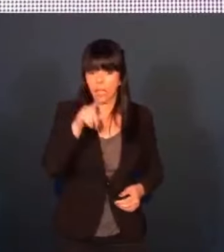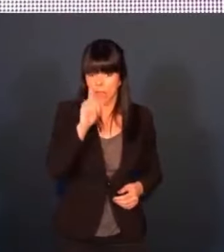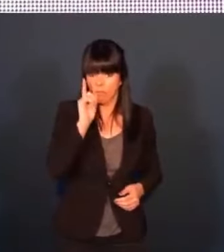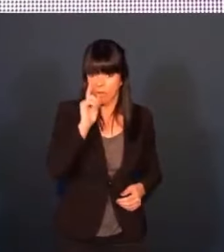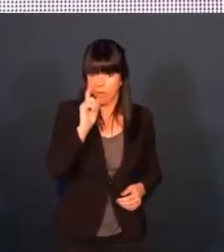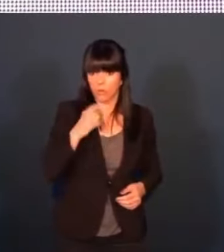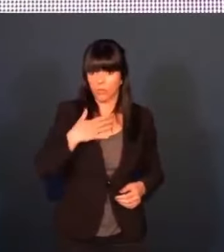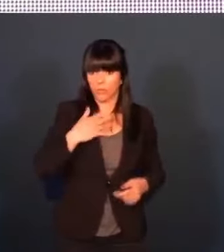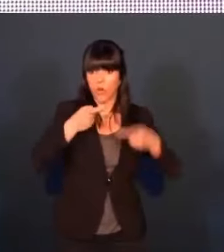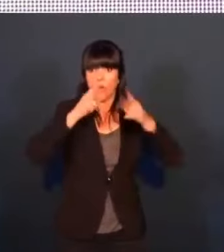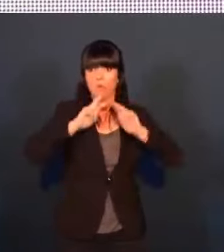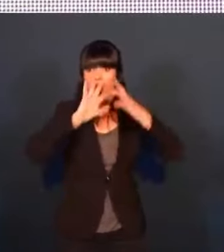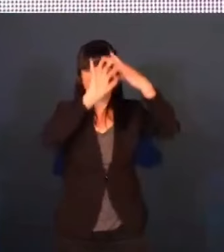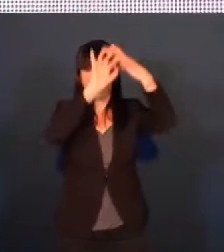критерии.